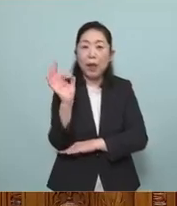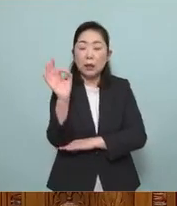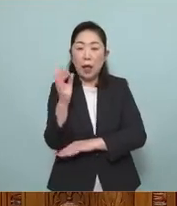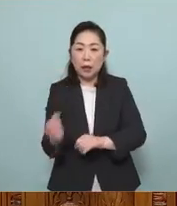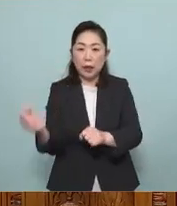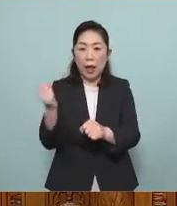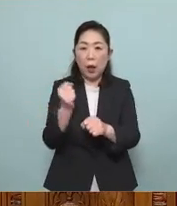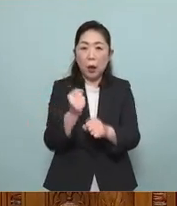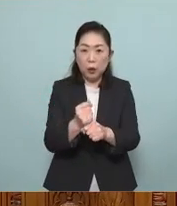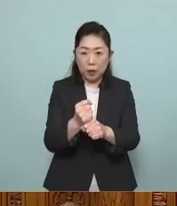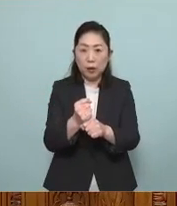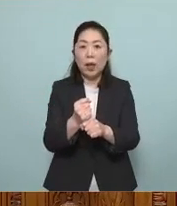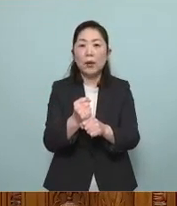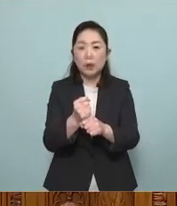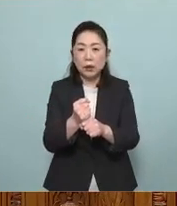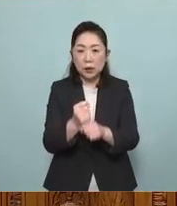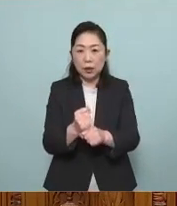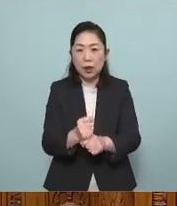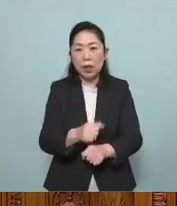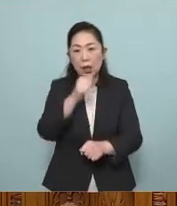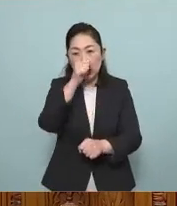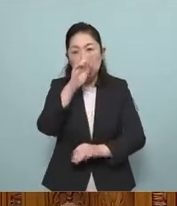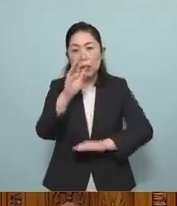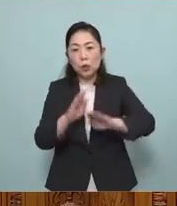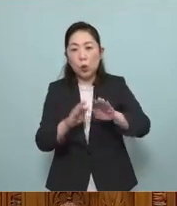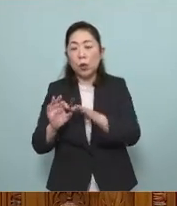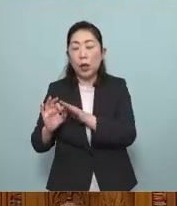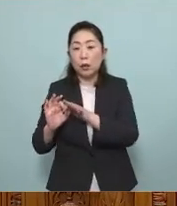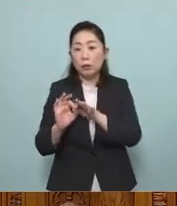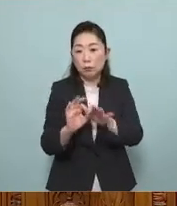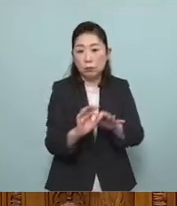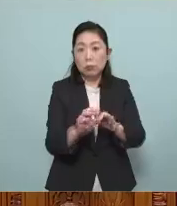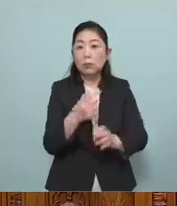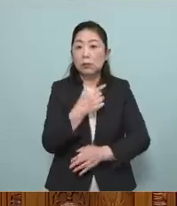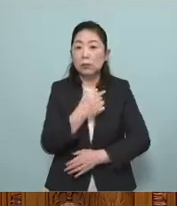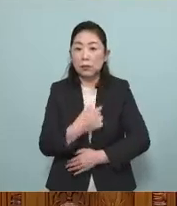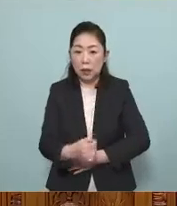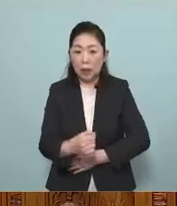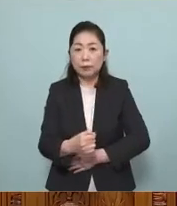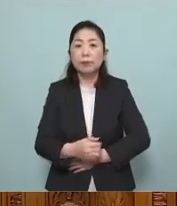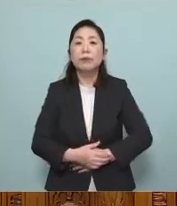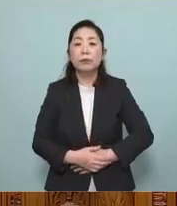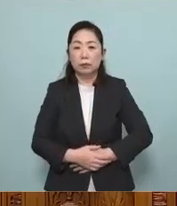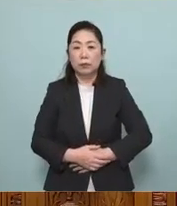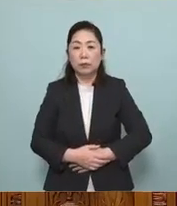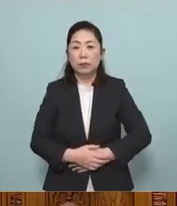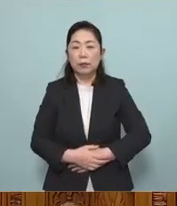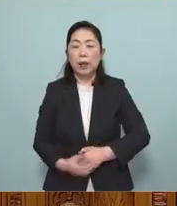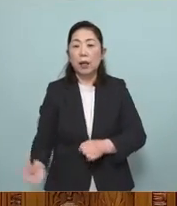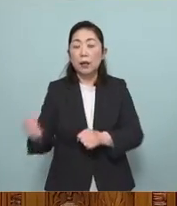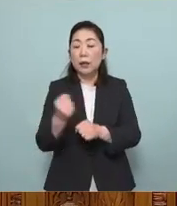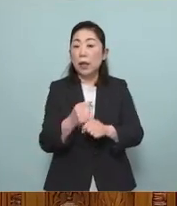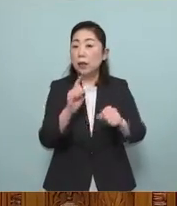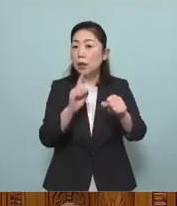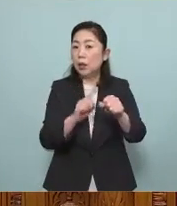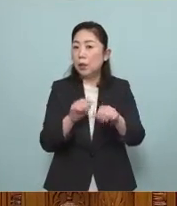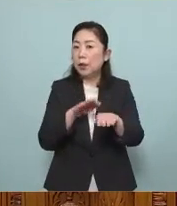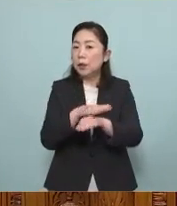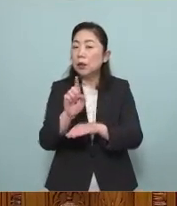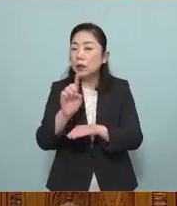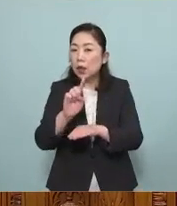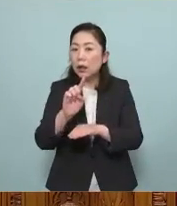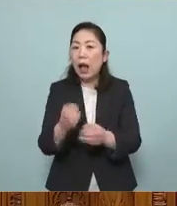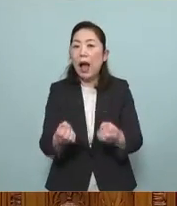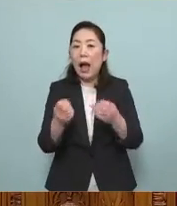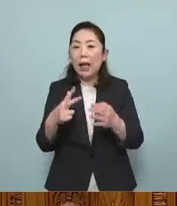して財政健全化に向けて取り組みます。経済再生の要は、新しい資本主義の